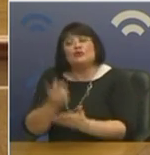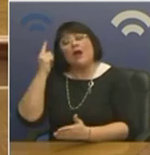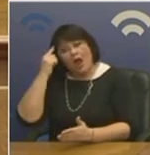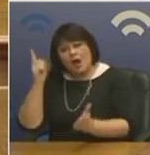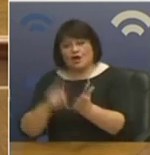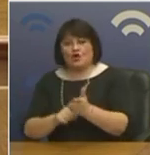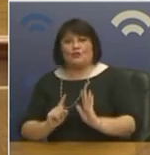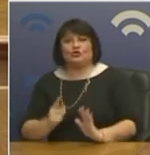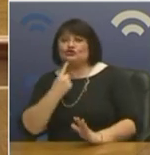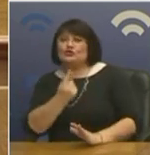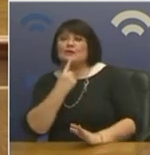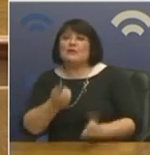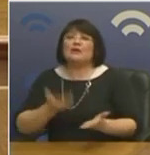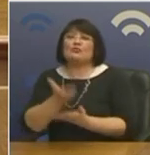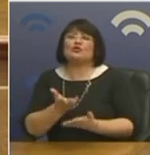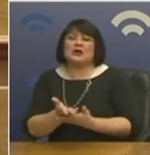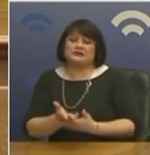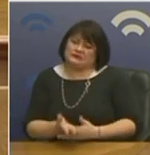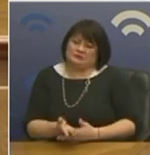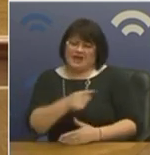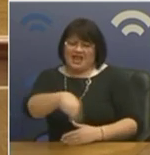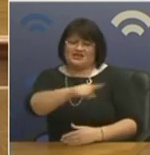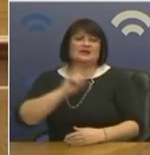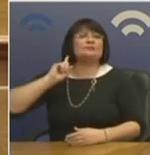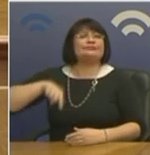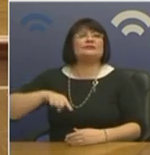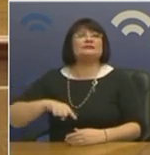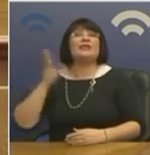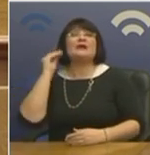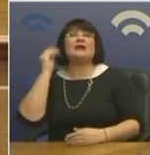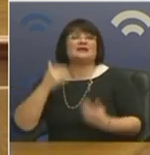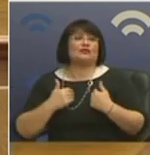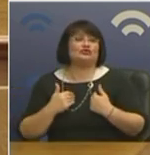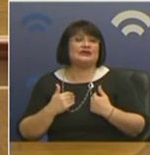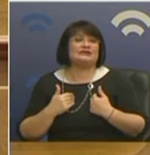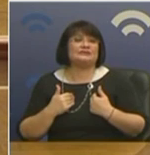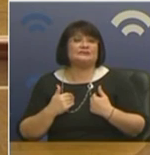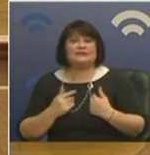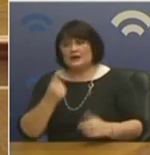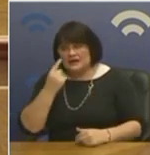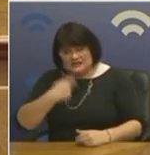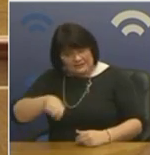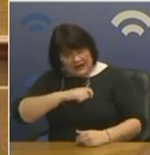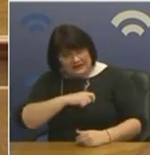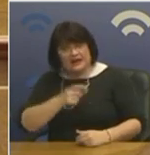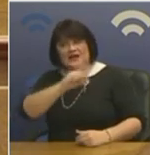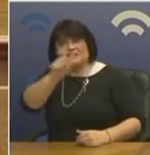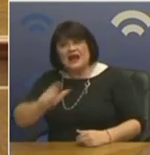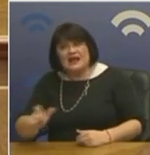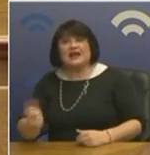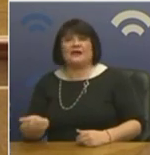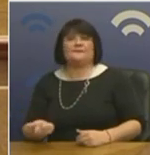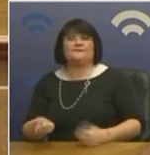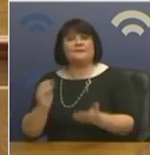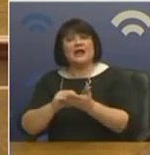Το λέγαμε εμείς στις προτάσεις μας. Δεν σε ακουστήκαμε, δεν ακούστηκε η ελληνική λύση. Προβλέπεται σε Ισπανία, Ιταλία,